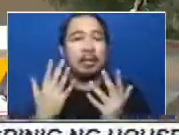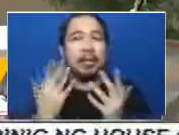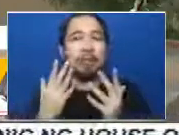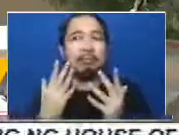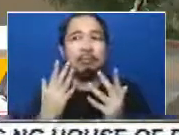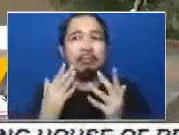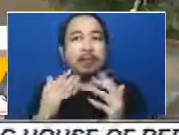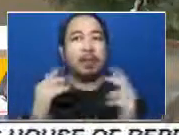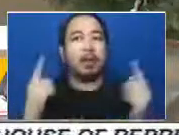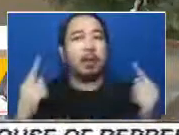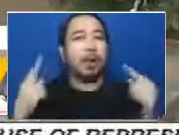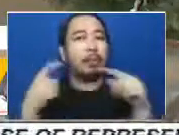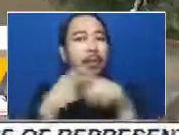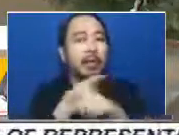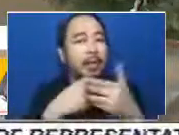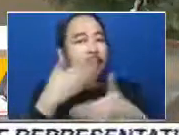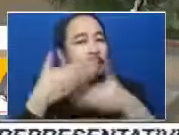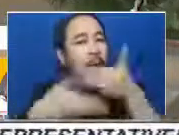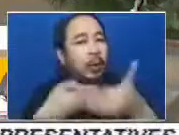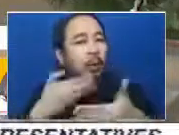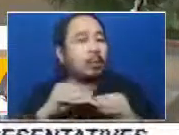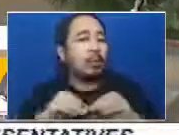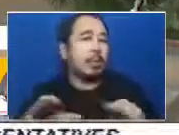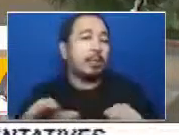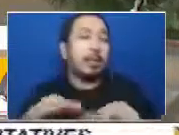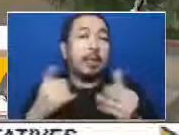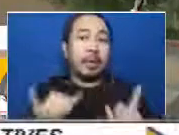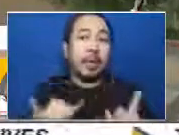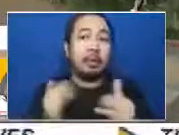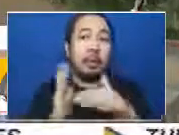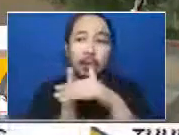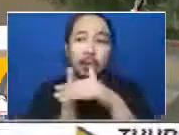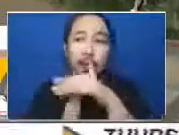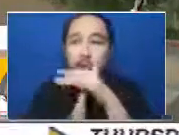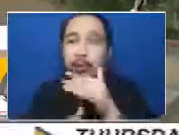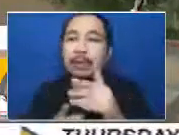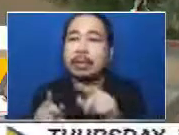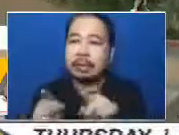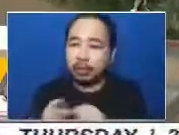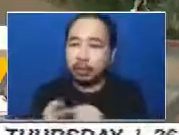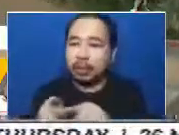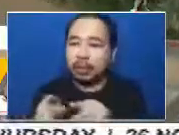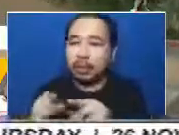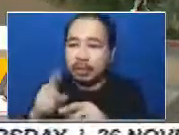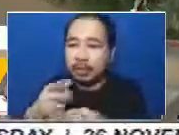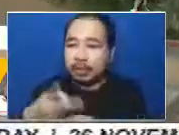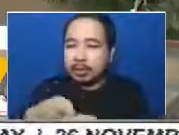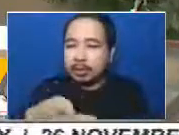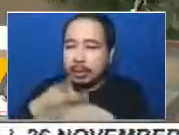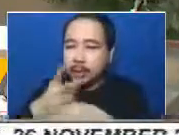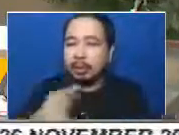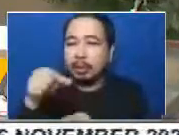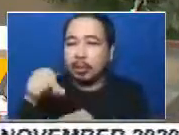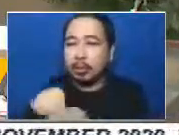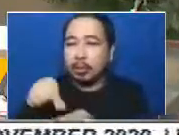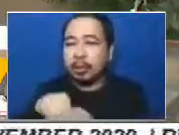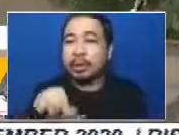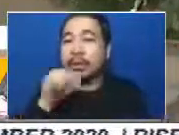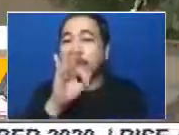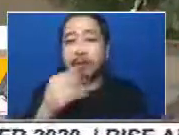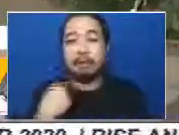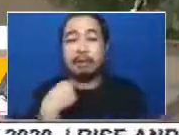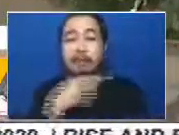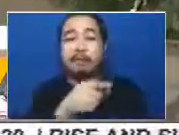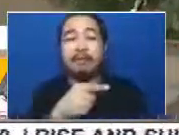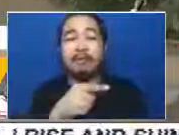ng gobyerno. Opo, kaya't inaantayin din natin ito pong batas na binabalangka sa Congress, E-Commerce Bureau sa DTI. Opo,